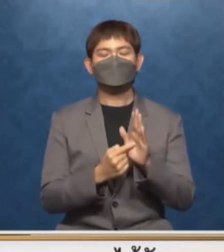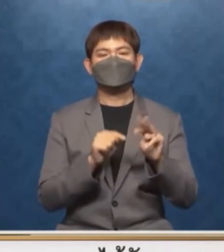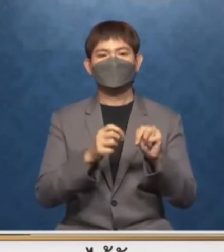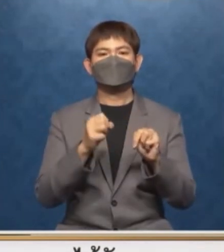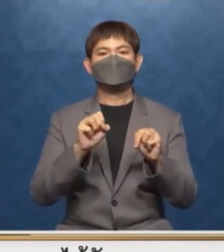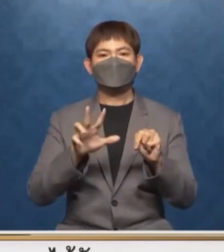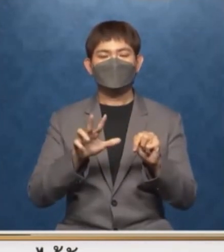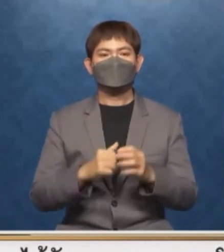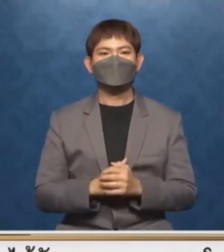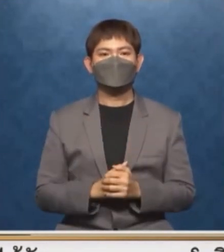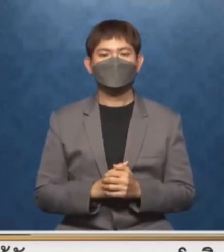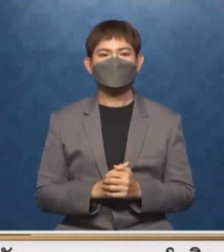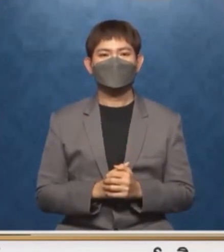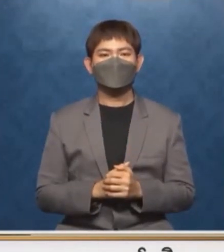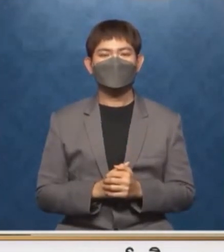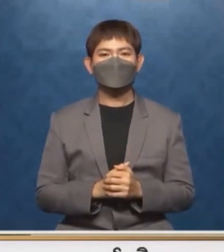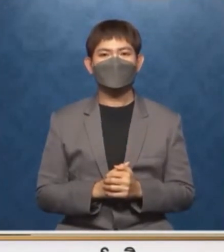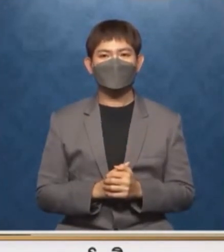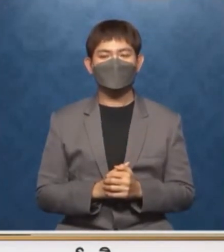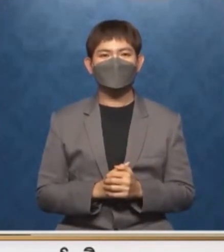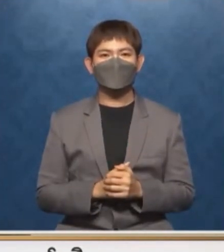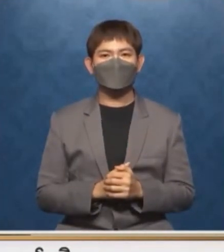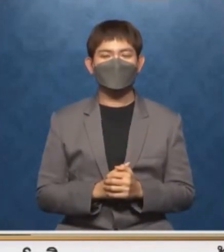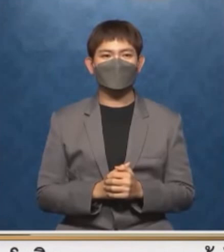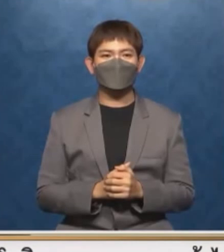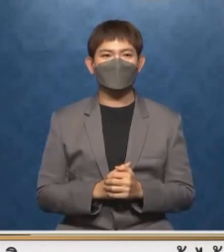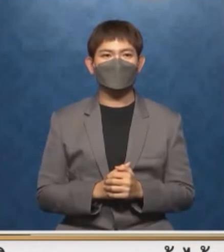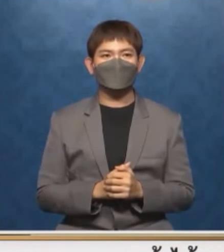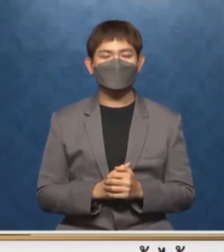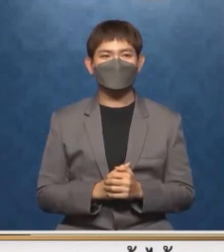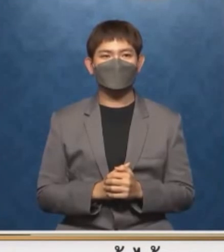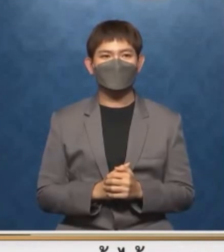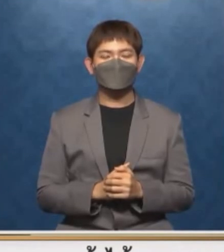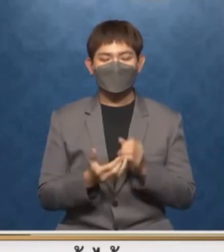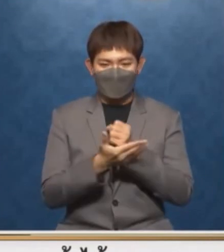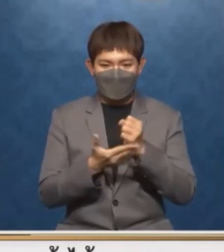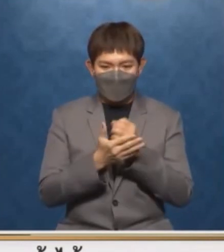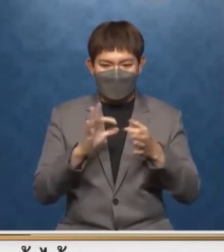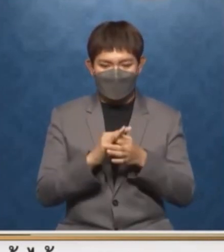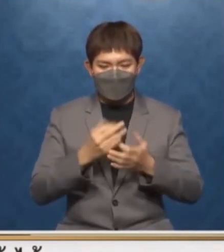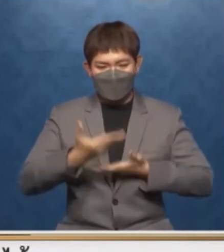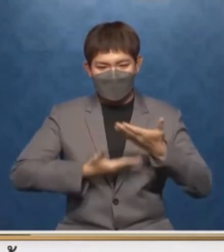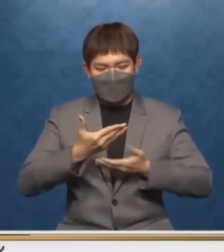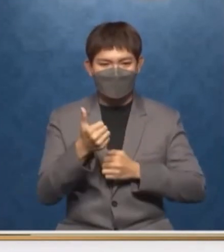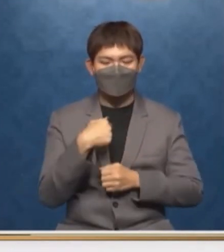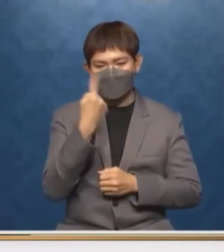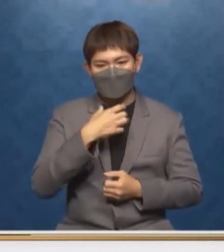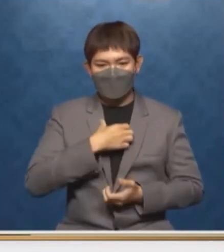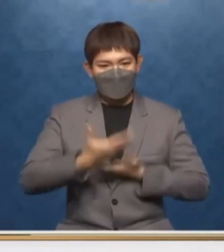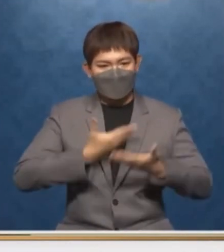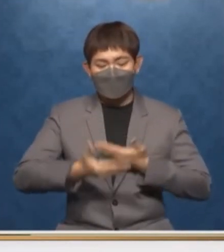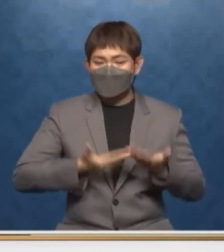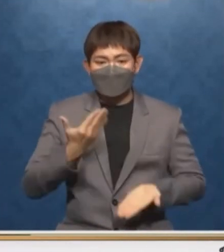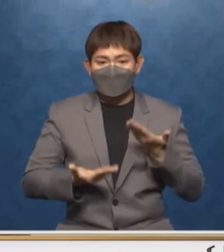านครับอุตส่าห์ทำกันแทบตายว่าจะเอาพืชกระท่อมออกจากกฎหมายยาเสพติดให้เป็นพืชเศรษฐกิจใครใครปลูกปลูกใครใครค้าค้า